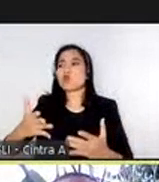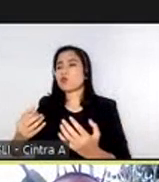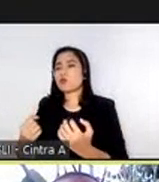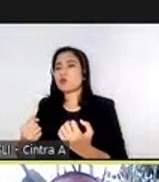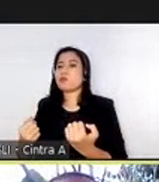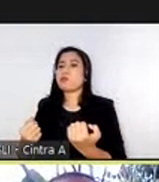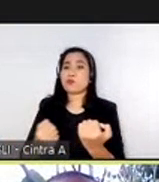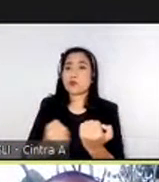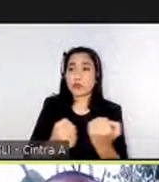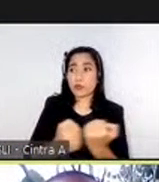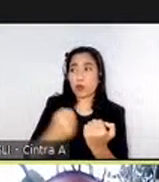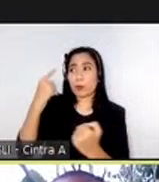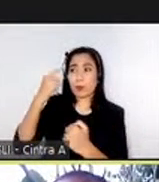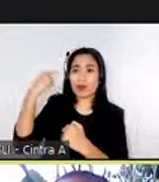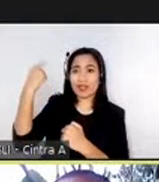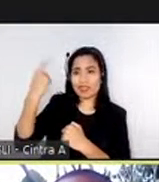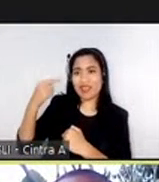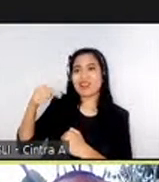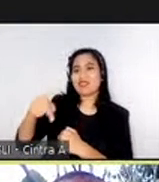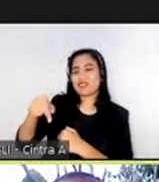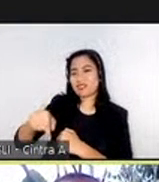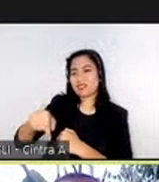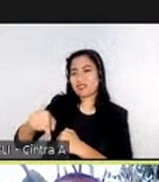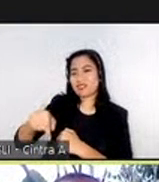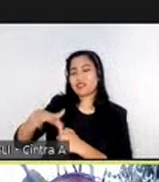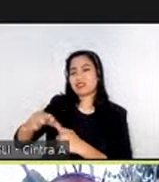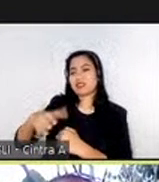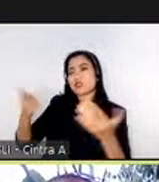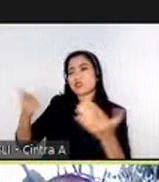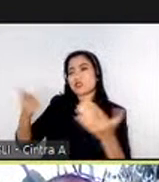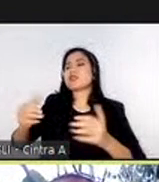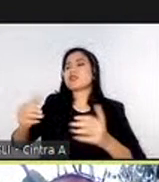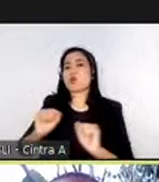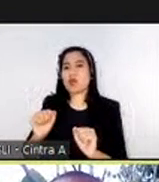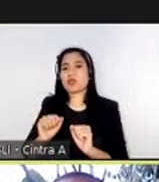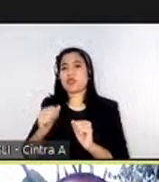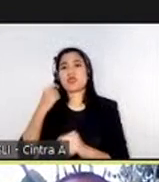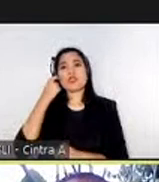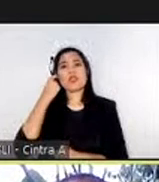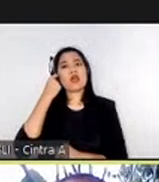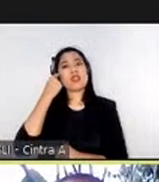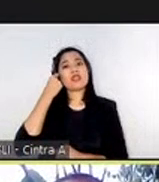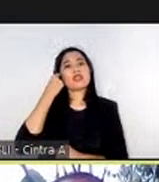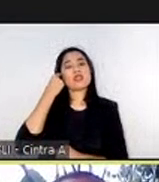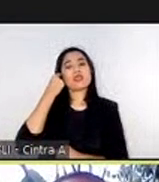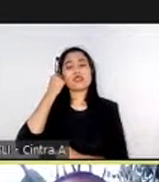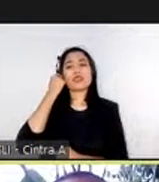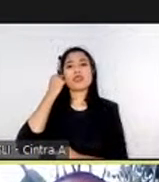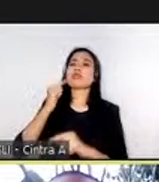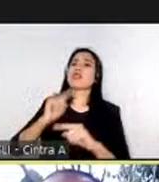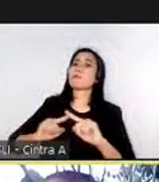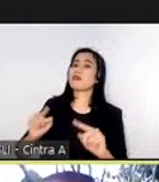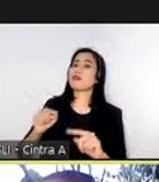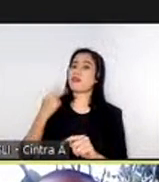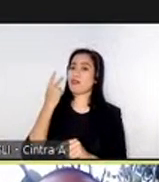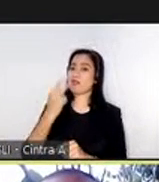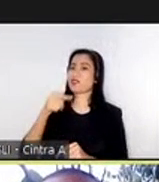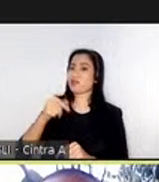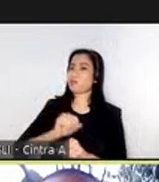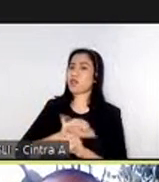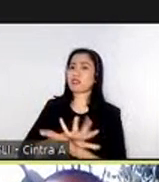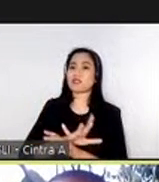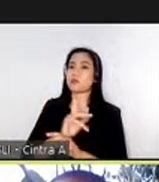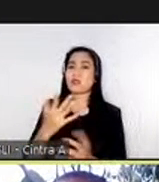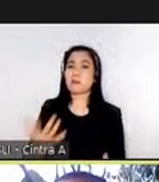pemerintah lakukan dalam situasi tanggap darurat ini tapi kita coba lihat Bagaimana eh praktiknya atau kejadian